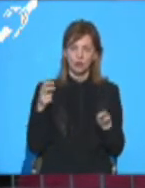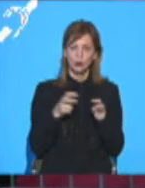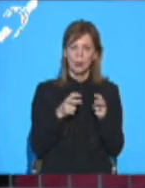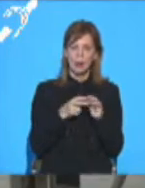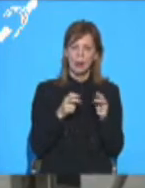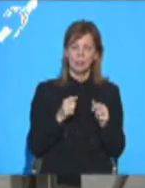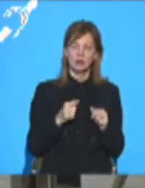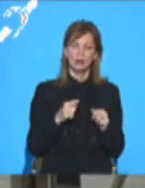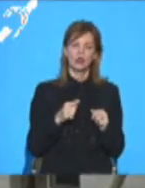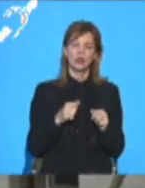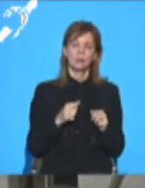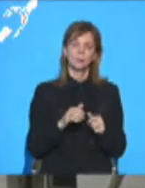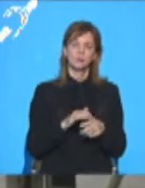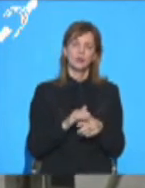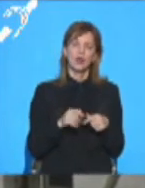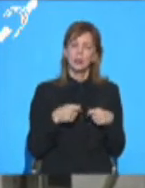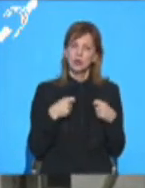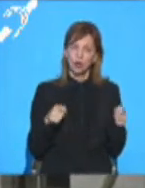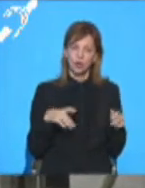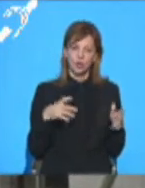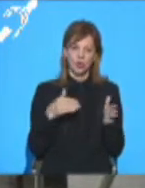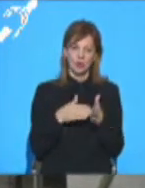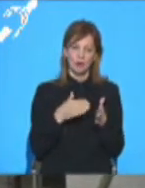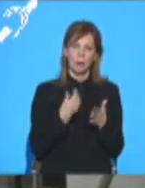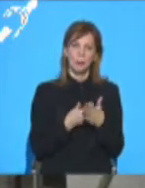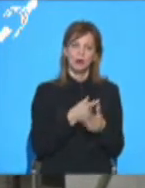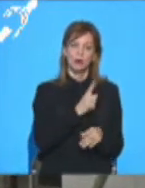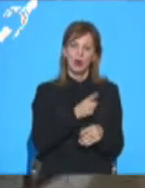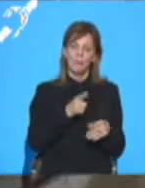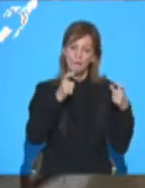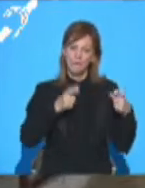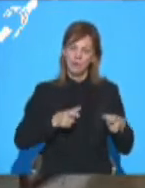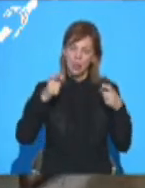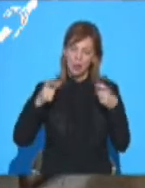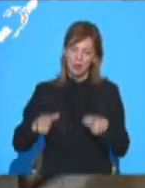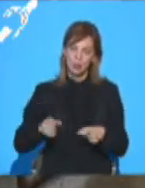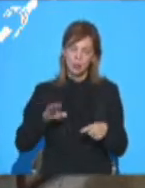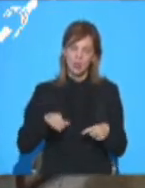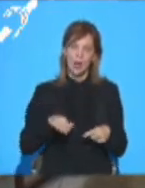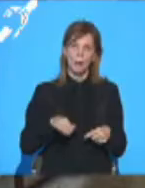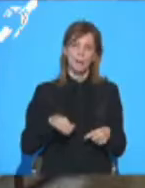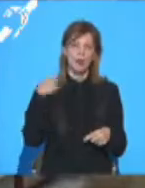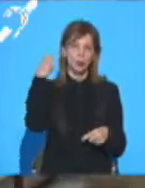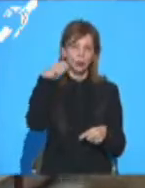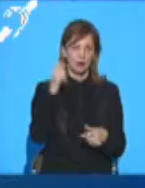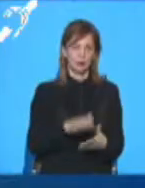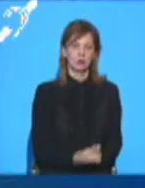și recompartimentarea spitalului în așa fel încât fiecare salon să aibă propriul grup sanitar.